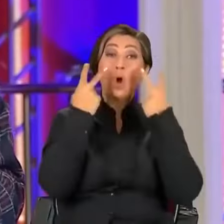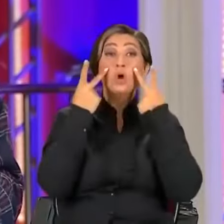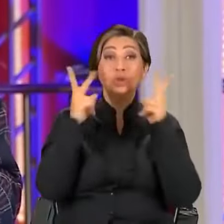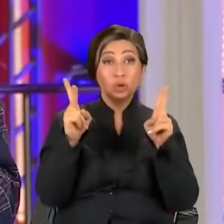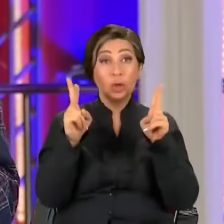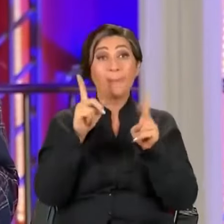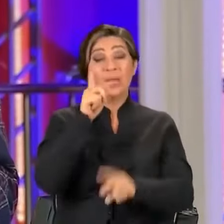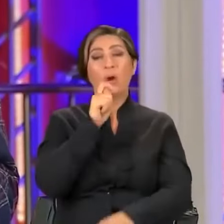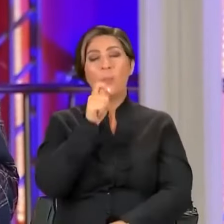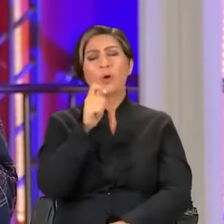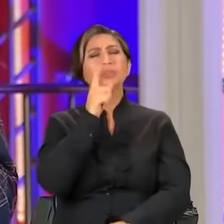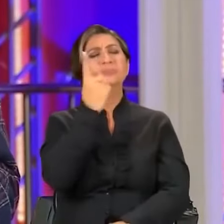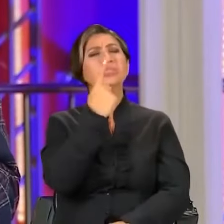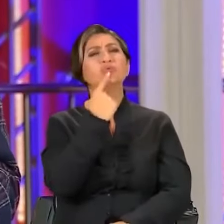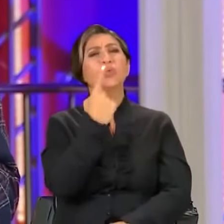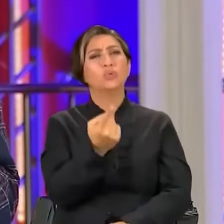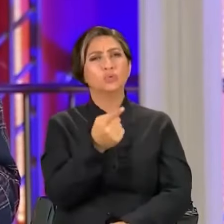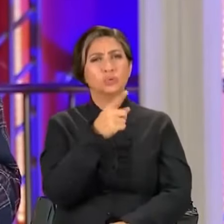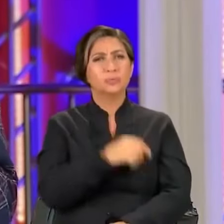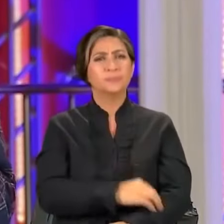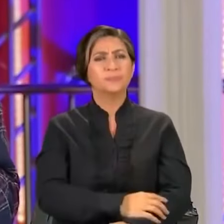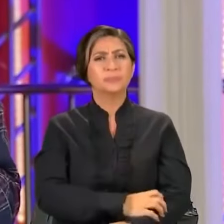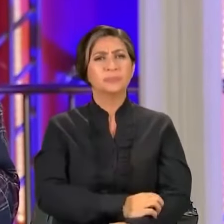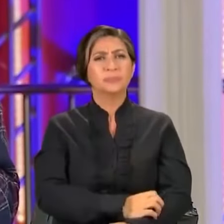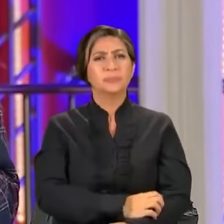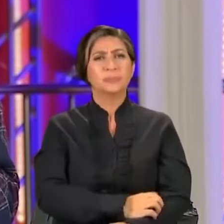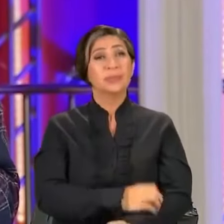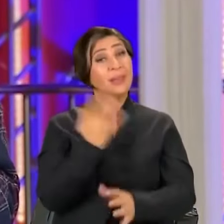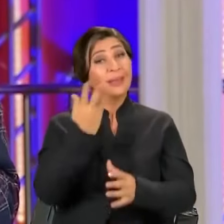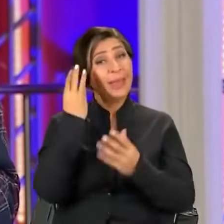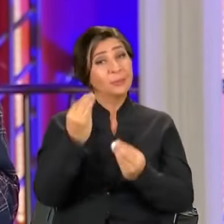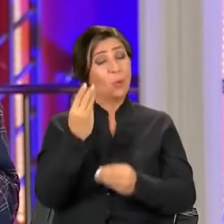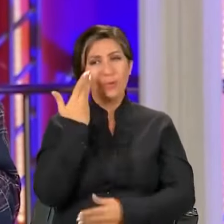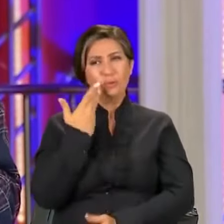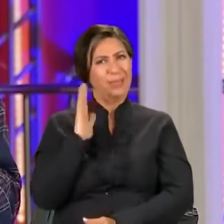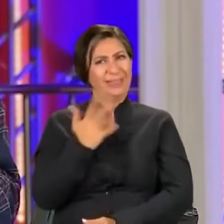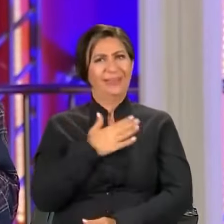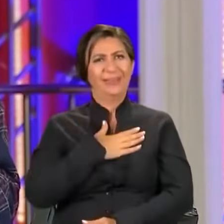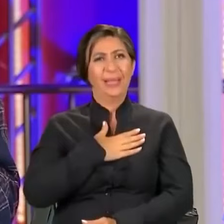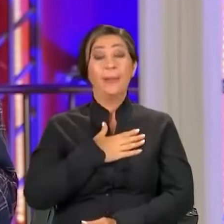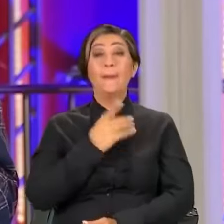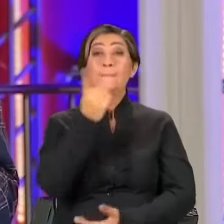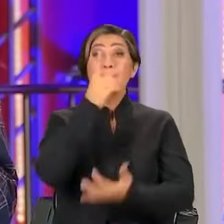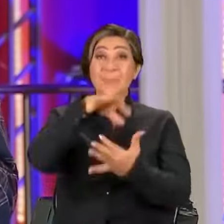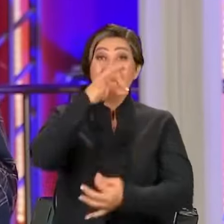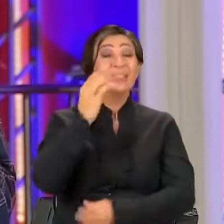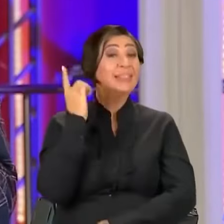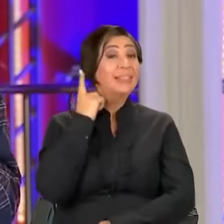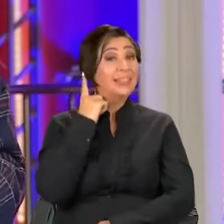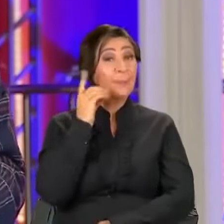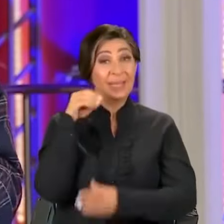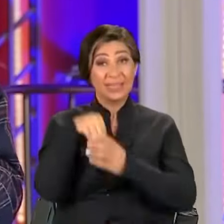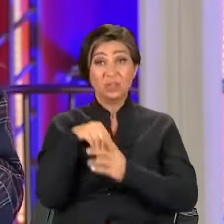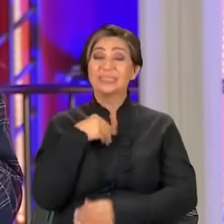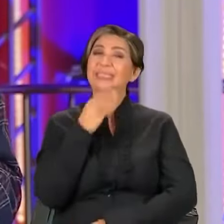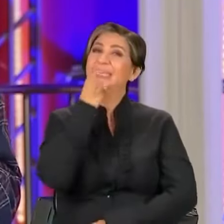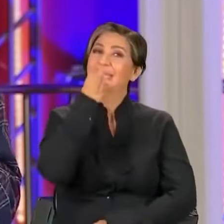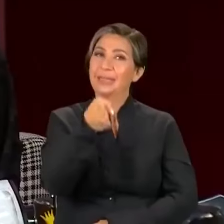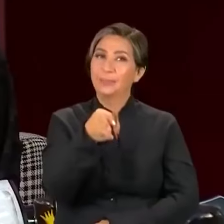da bir röportajında şöyle bir sözün var. Ne kadar güzel, ne kadar hoşuma gitti. Birini dinlemek için